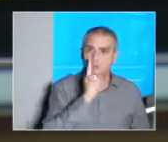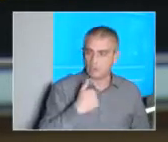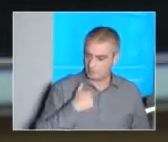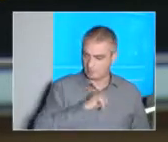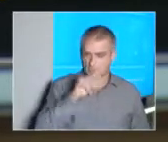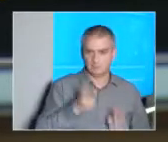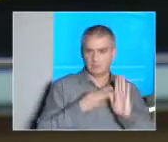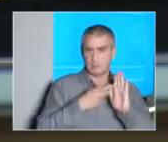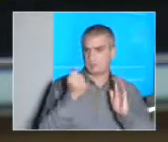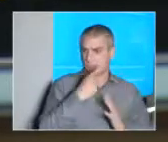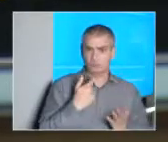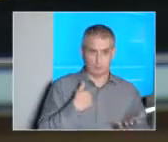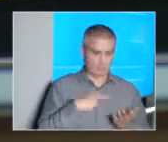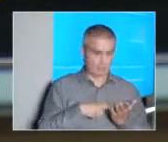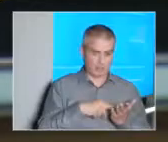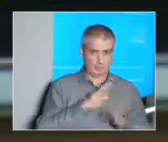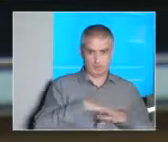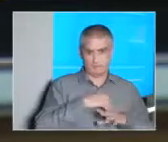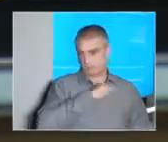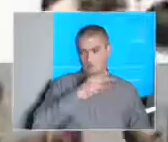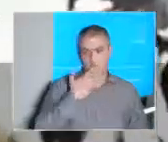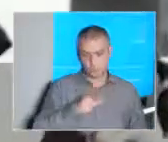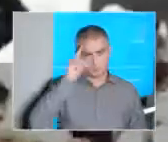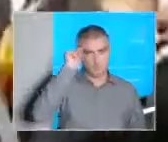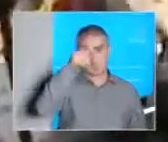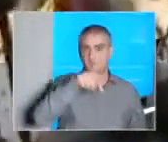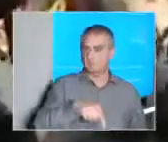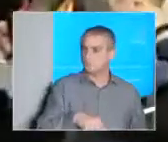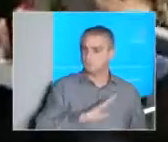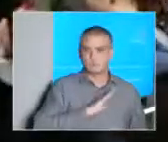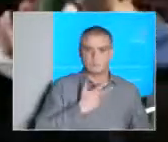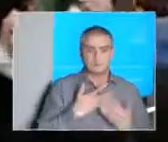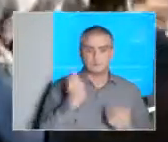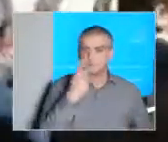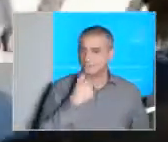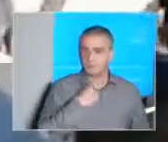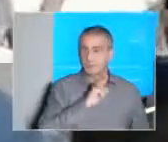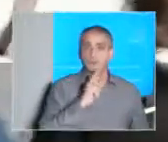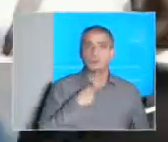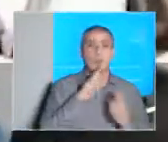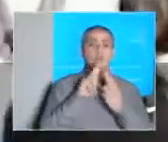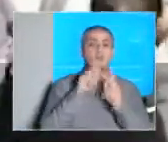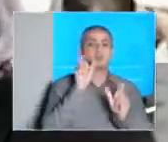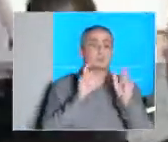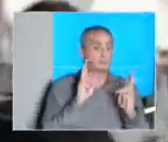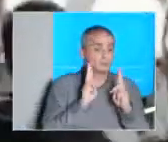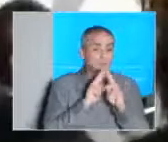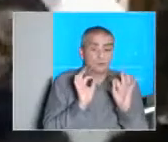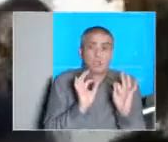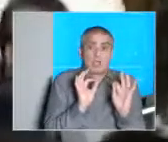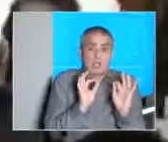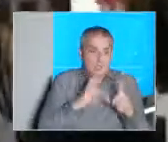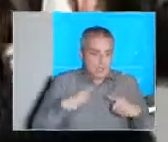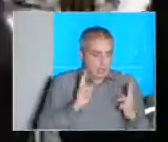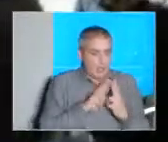טס פעמיים בשבוע, משום שאני צריך להיות בירושלים, בתל אביב. אין שבוע שאני לא נפגש עם האנשים האלו